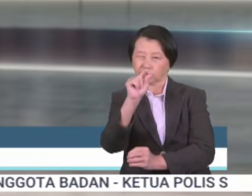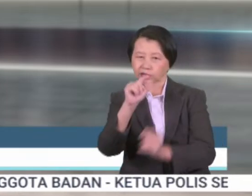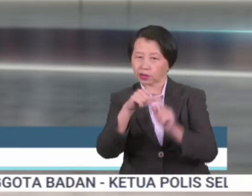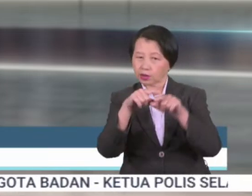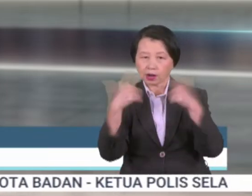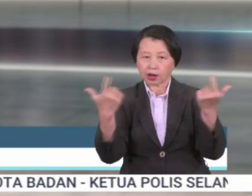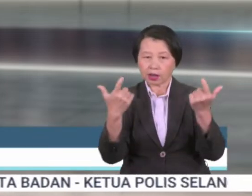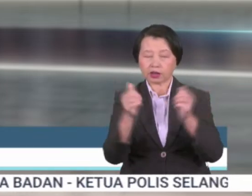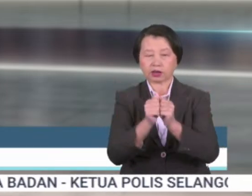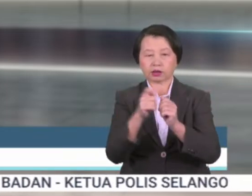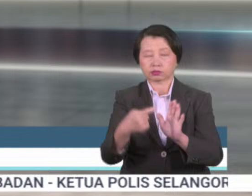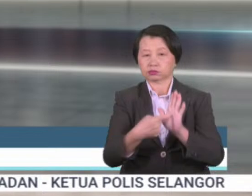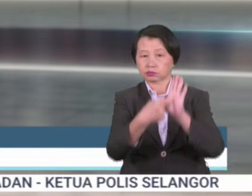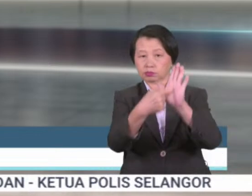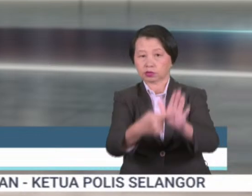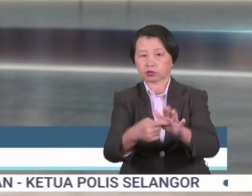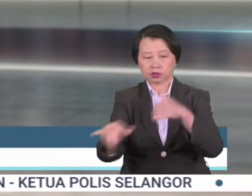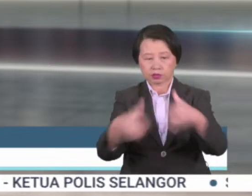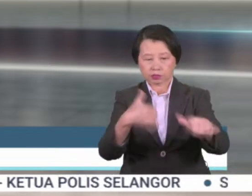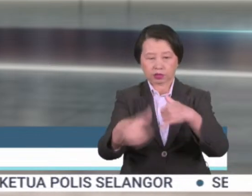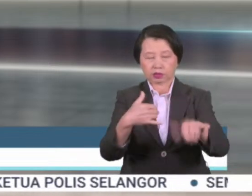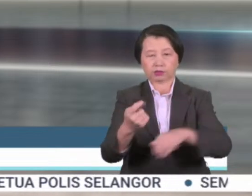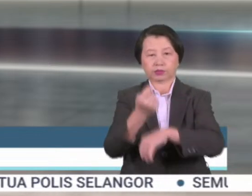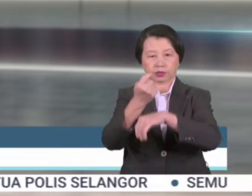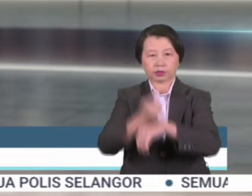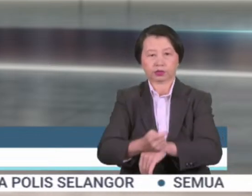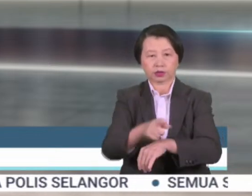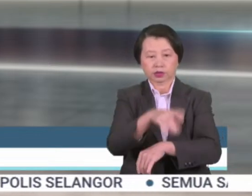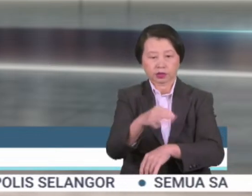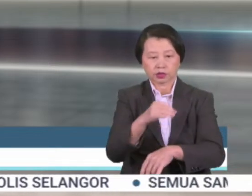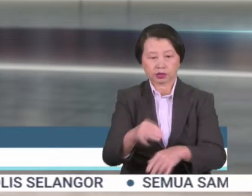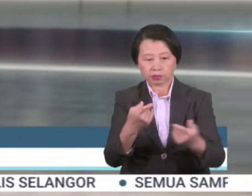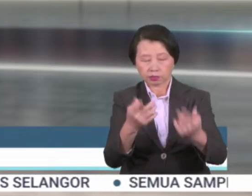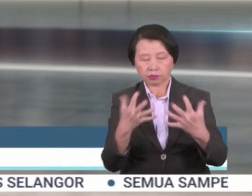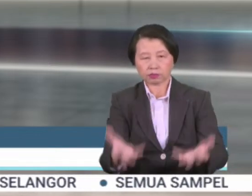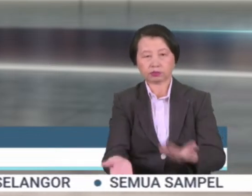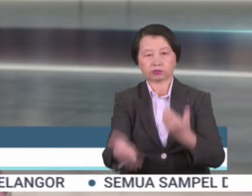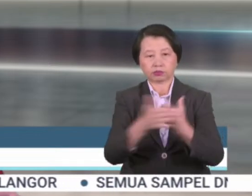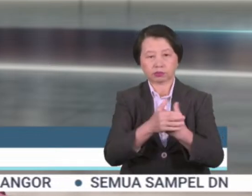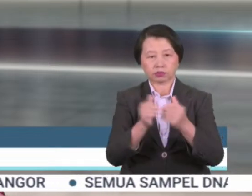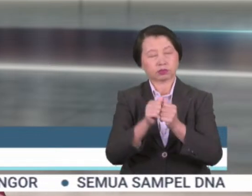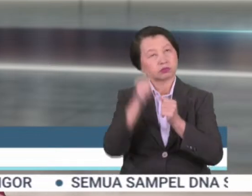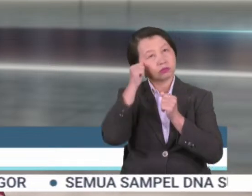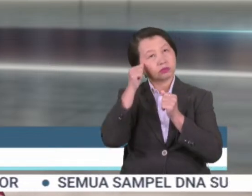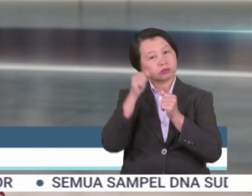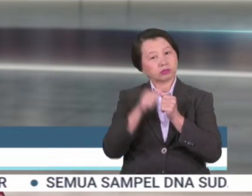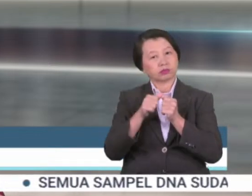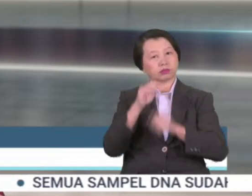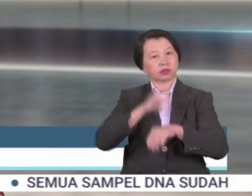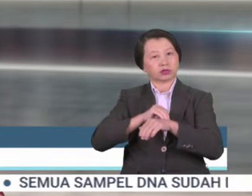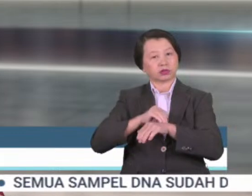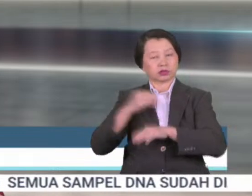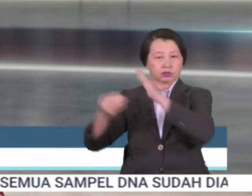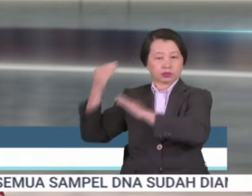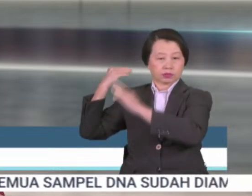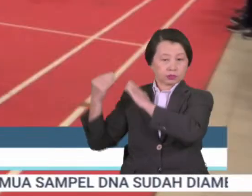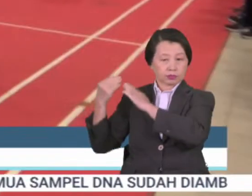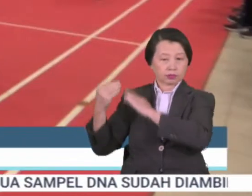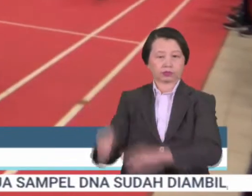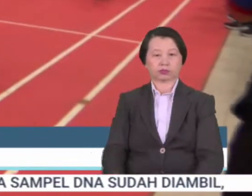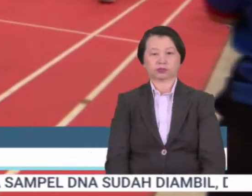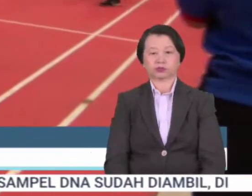kelainan dengan mengetengahkan permainan tradisional sebagai medium mengangkat kembali nostalgia zaman dahulu